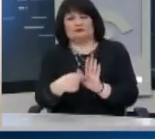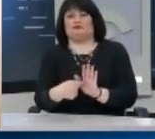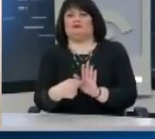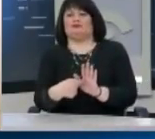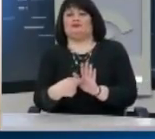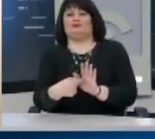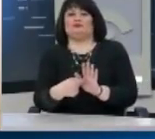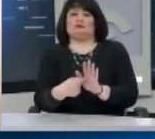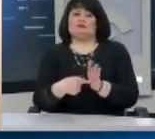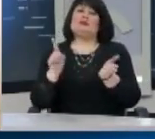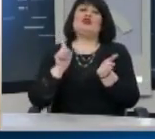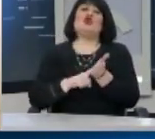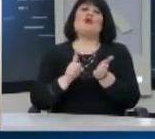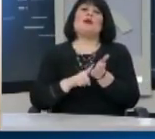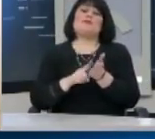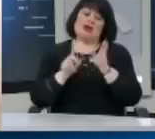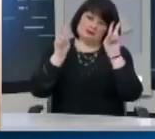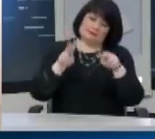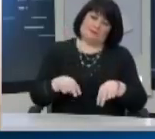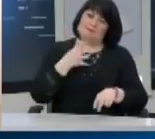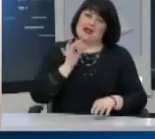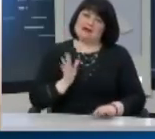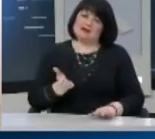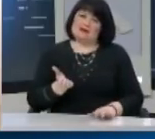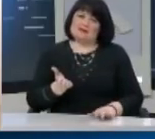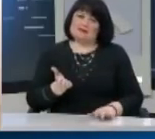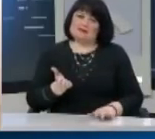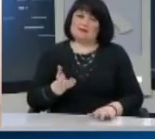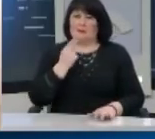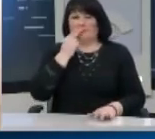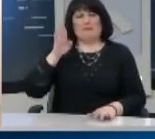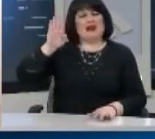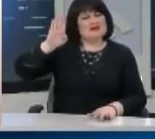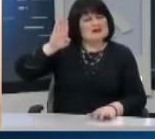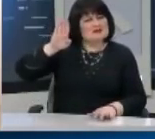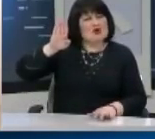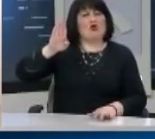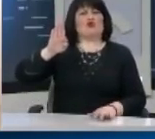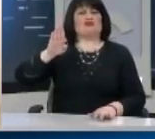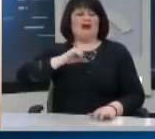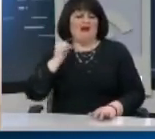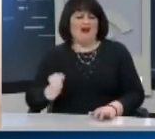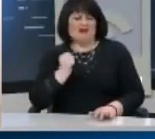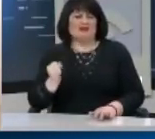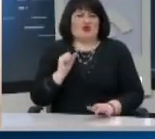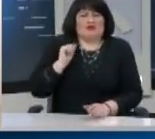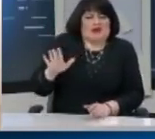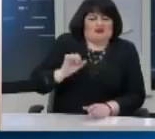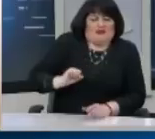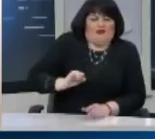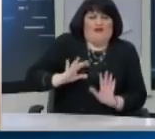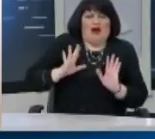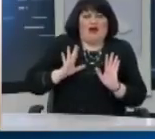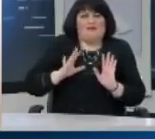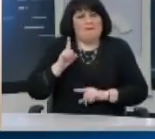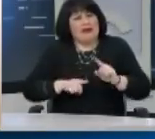θέλουν να νομιμοποιήσουν την ε το ναζισμό το φασισμό το ρατσισμό την ξενοφοβία και